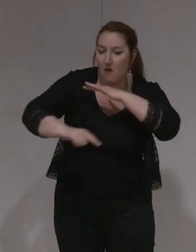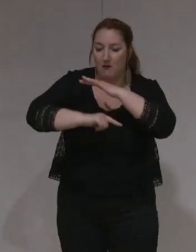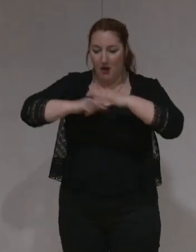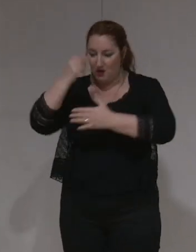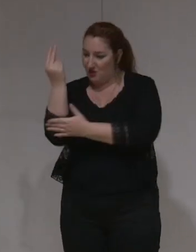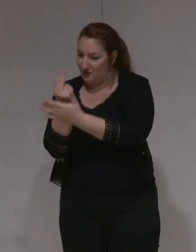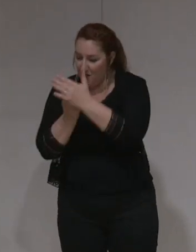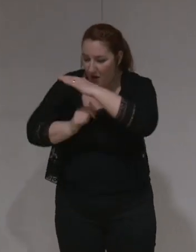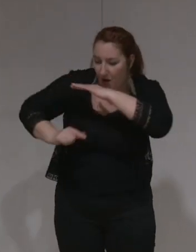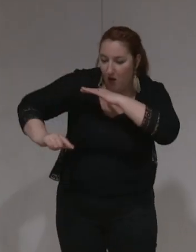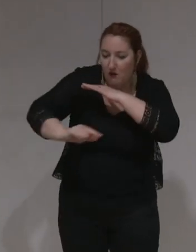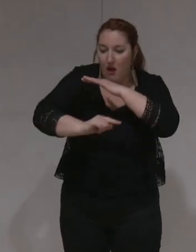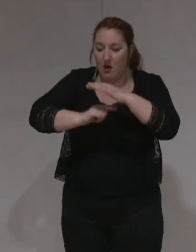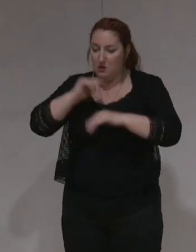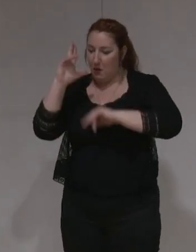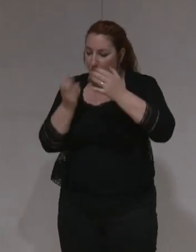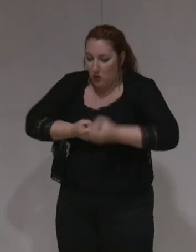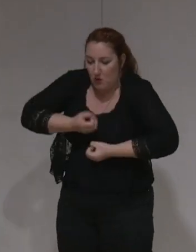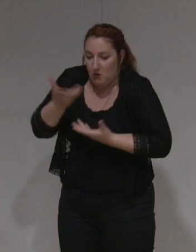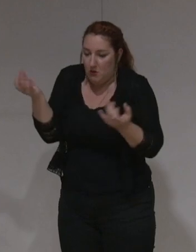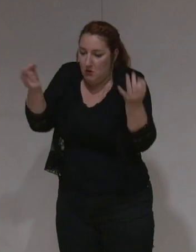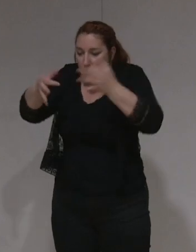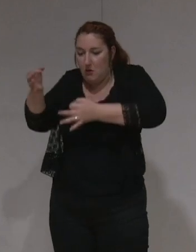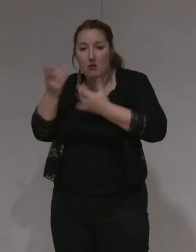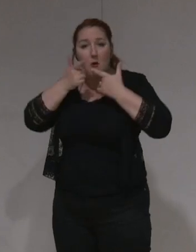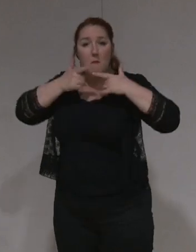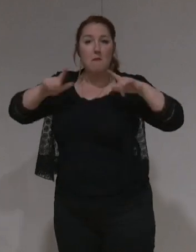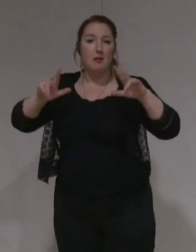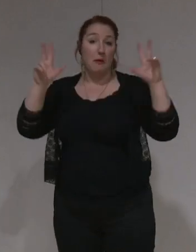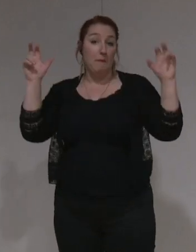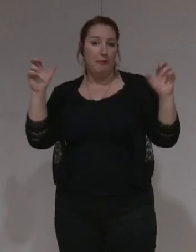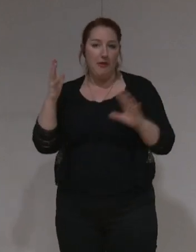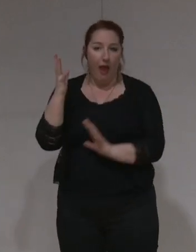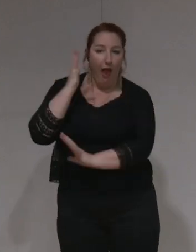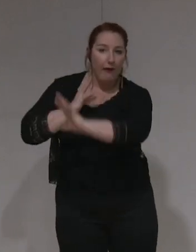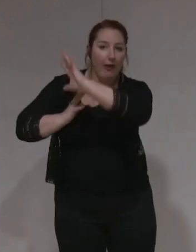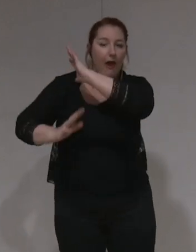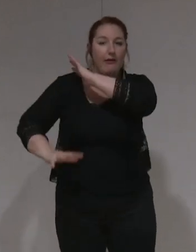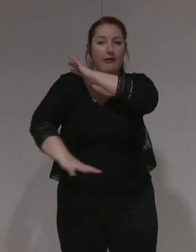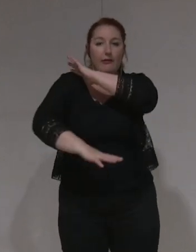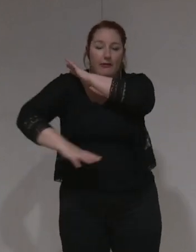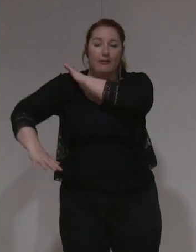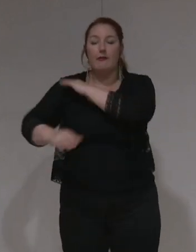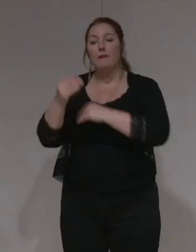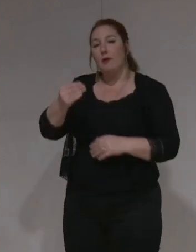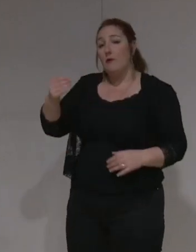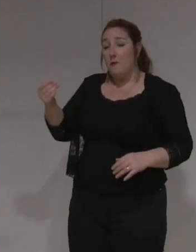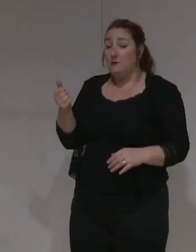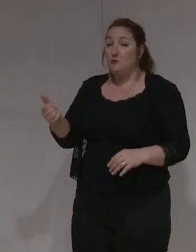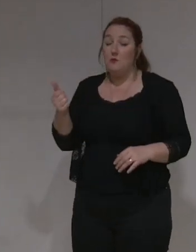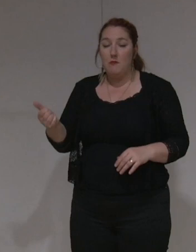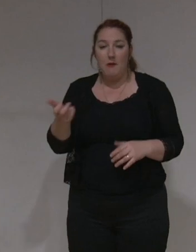d'une manière extrêmement libre extrêmement archaïque et et chez chez Mario mer ce qui l'intéresse effectivement